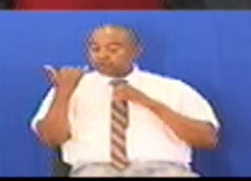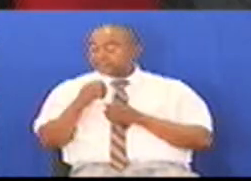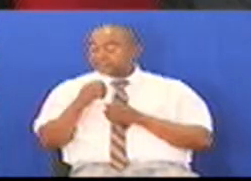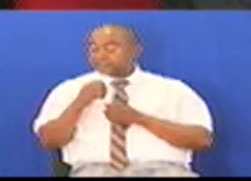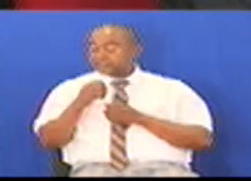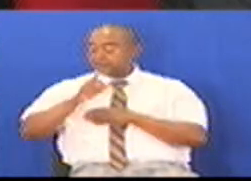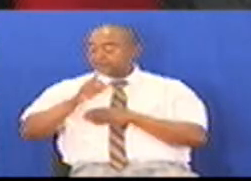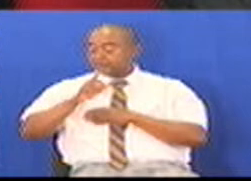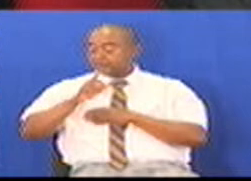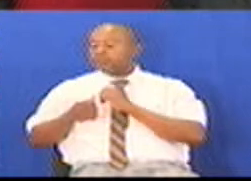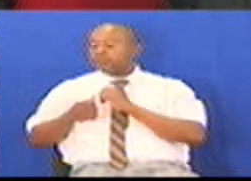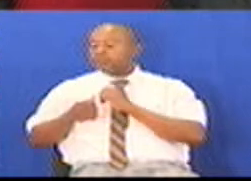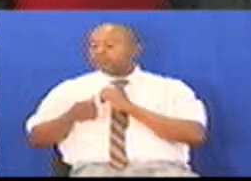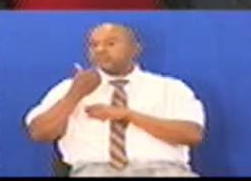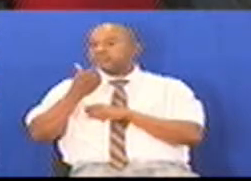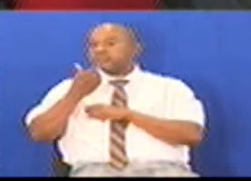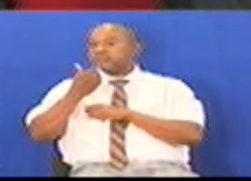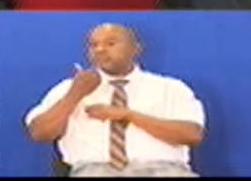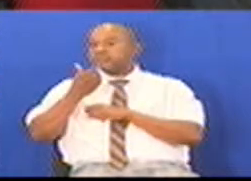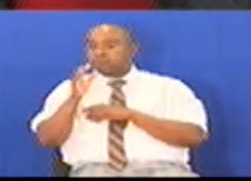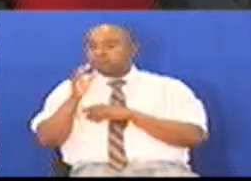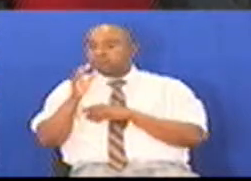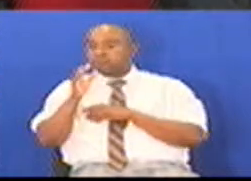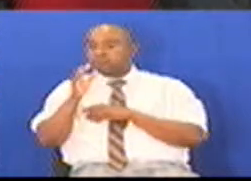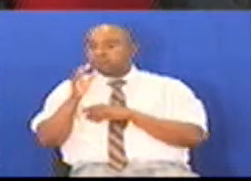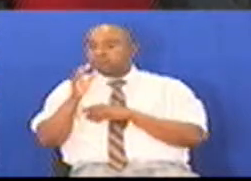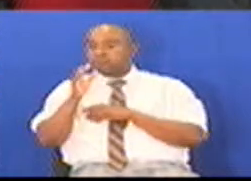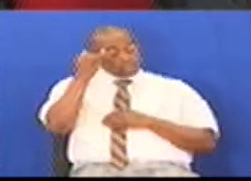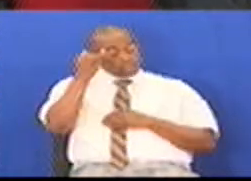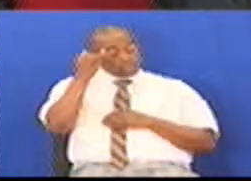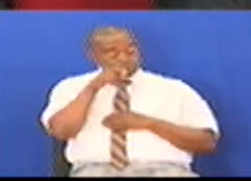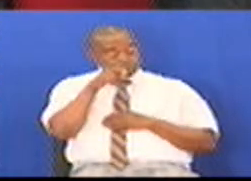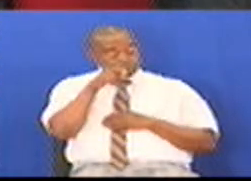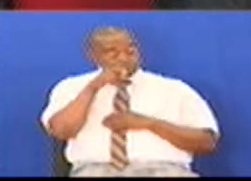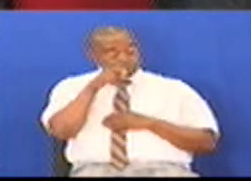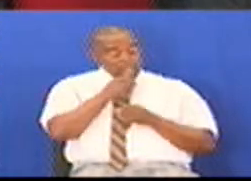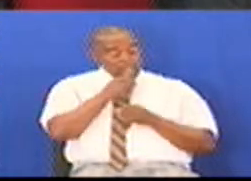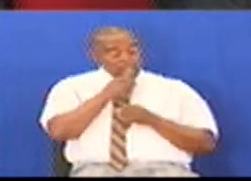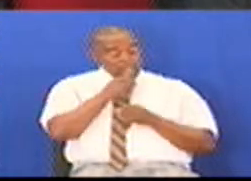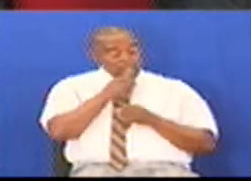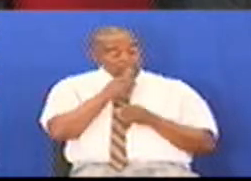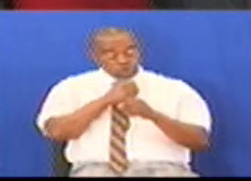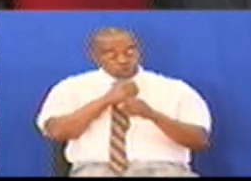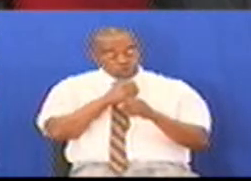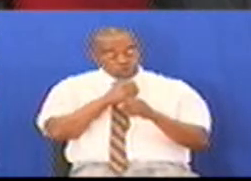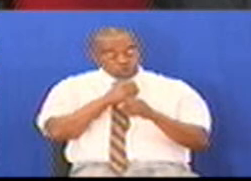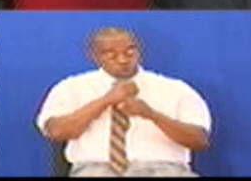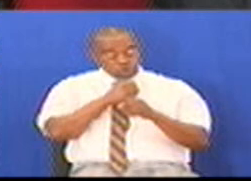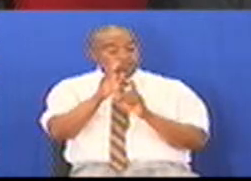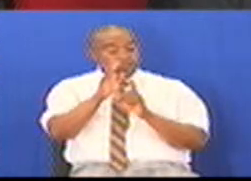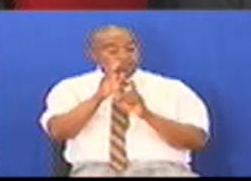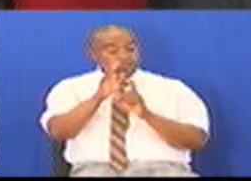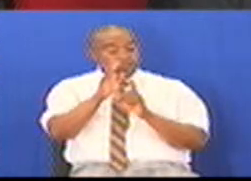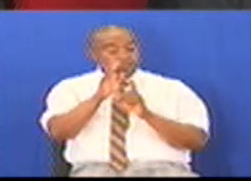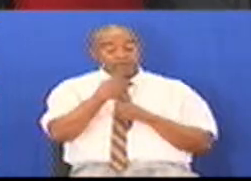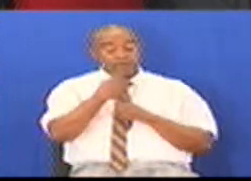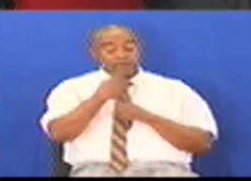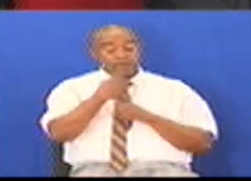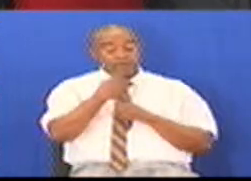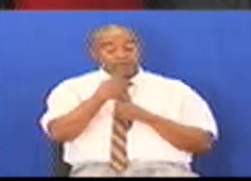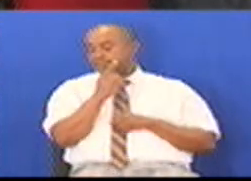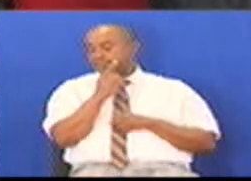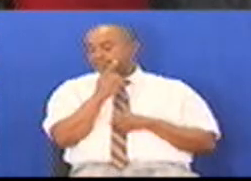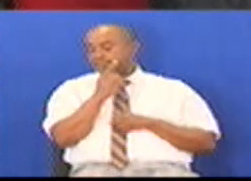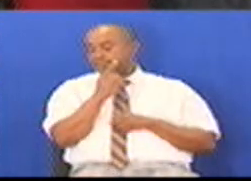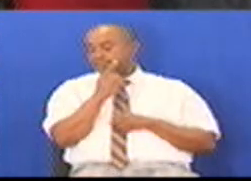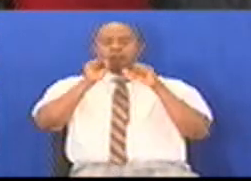serikali. Kamati inaishauri serikali hatua hizi zisiwe na lengo la kuongeza mapato ya serikali tu, bali na kuhakikisha kwamba